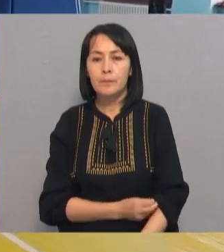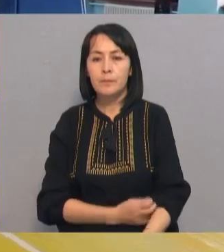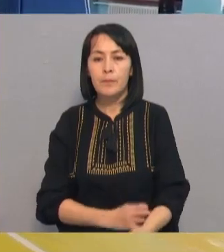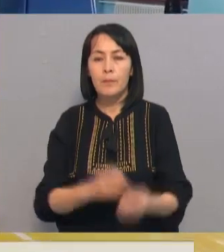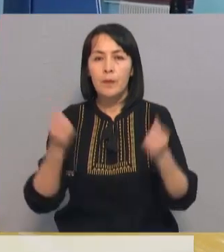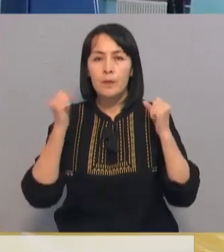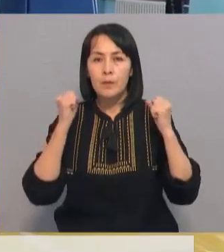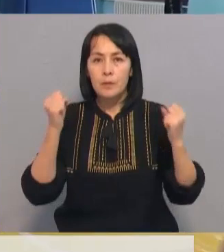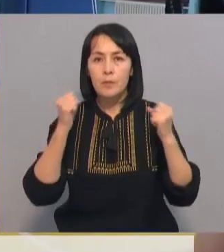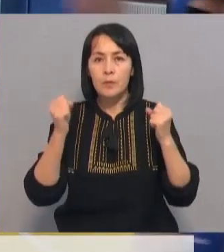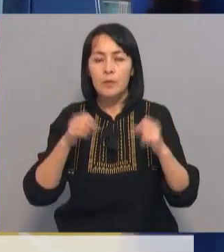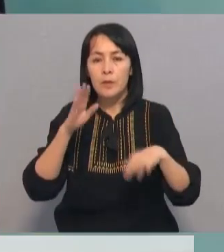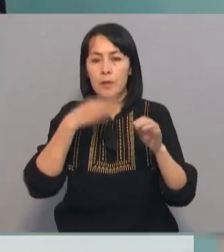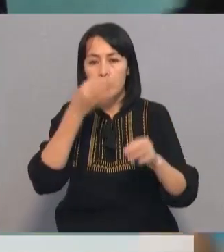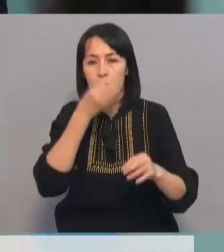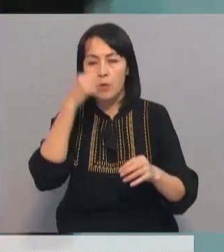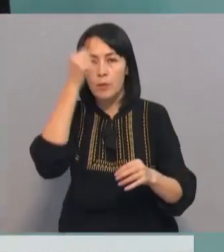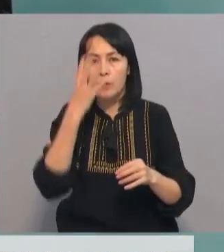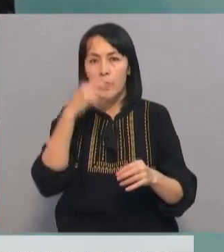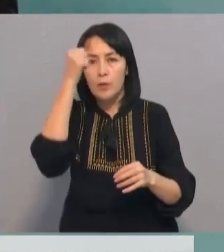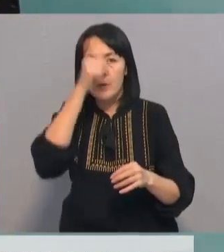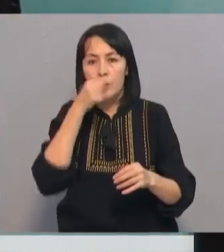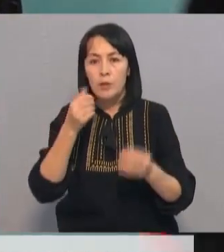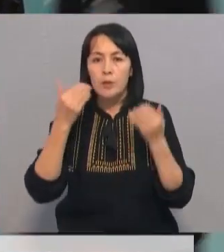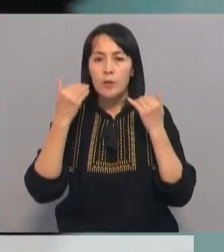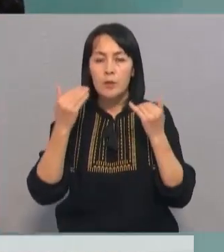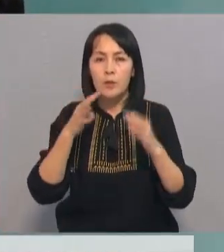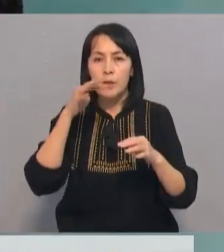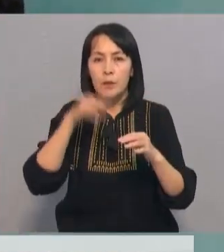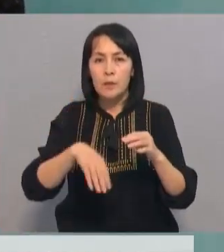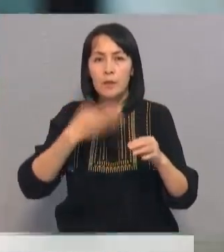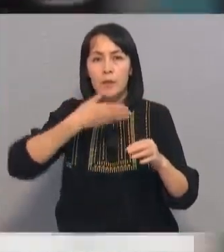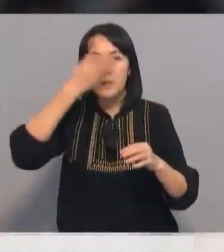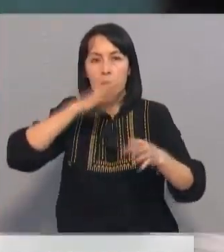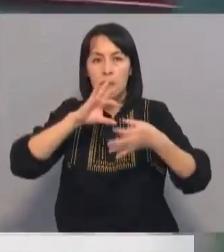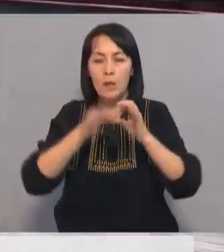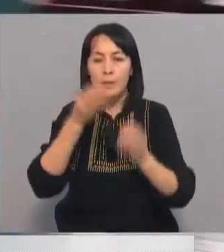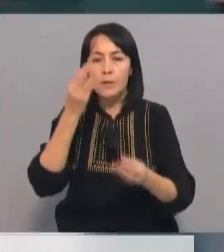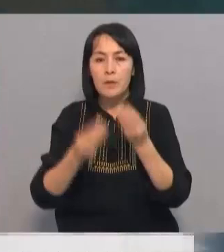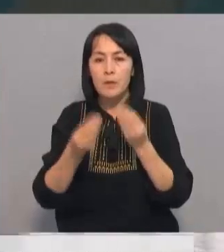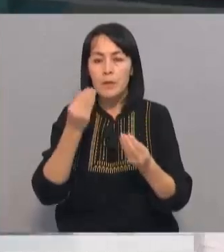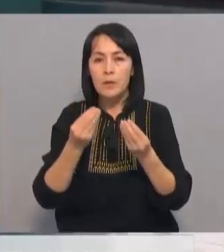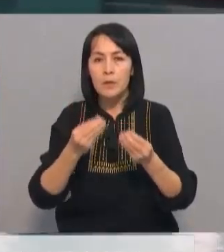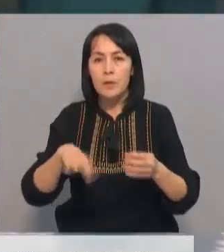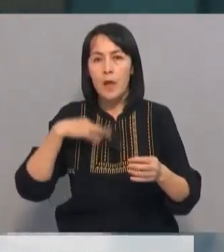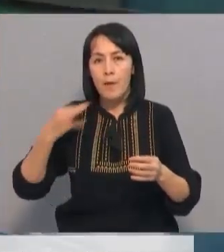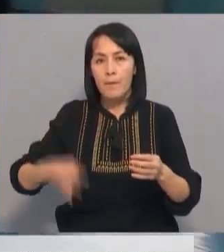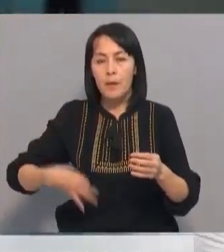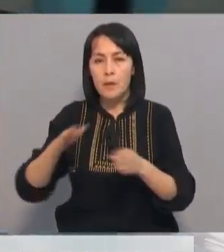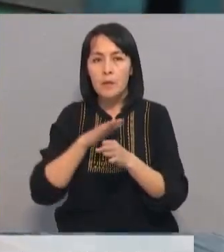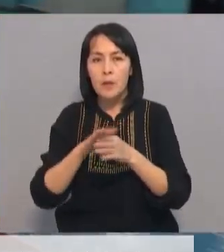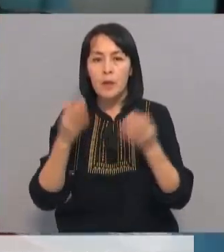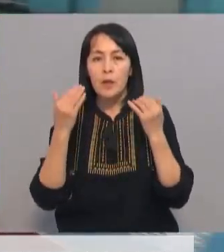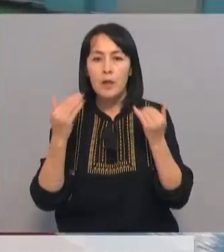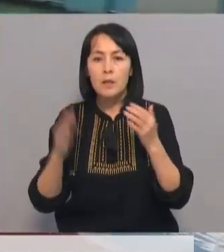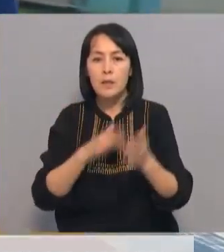Биыл спортшылар үшін аса жауапты жыл. 4 жыл сайын алауы жанатын кезекті жазғы олимпиада ойындары Францияның астанасы Парижде өтеді.